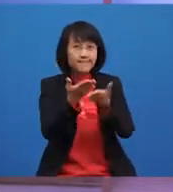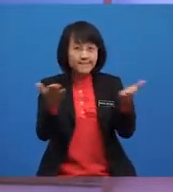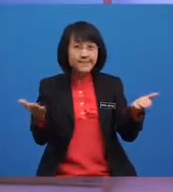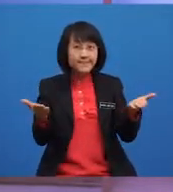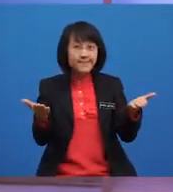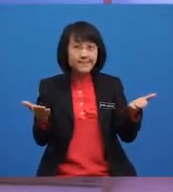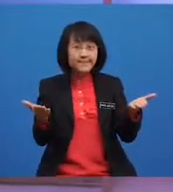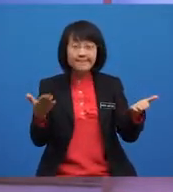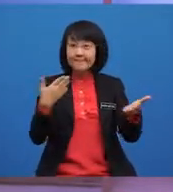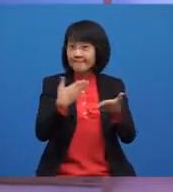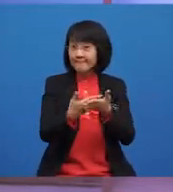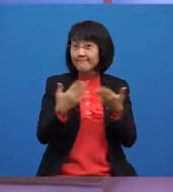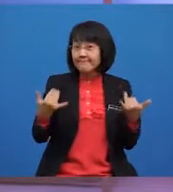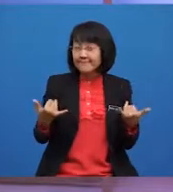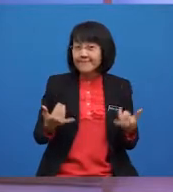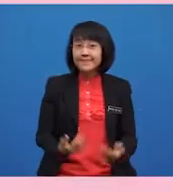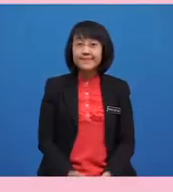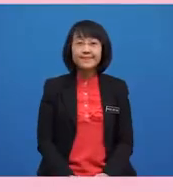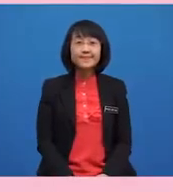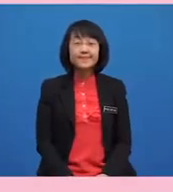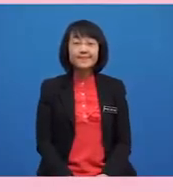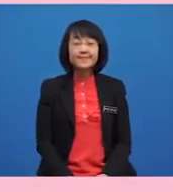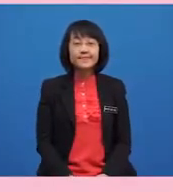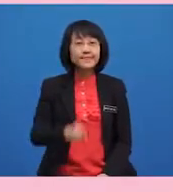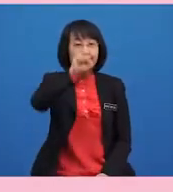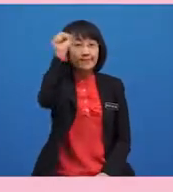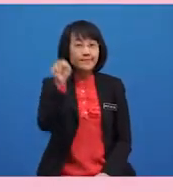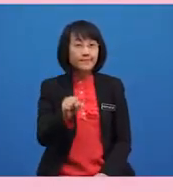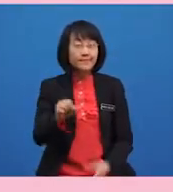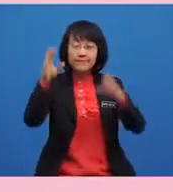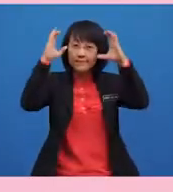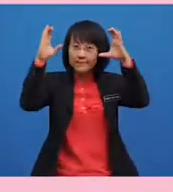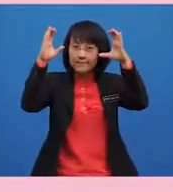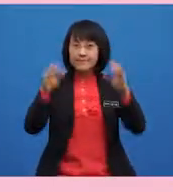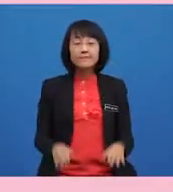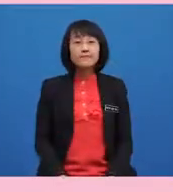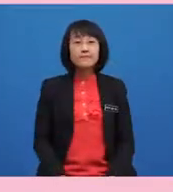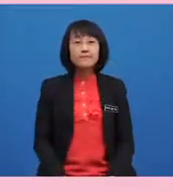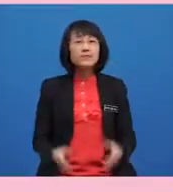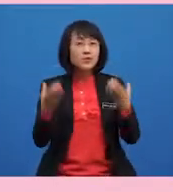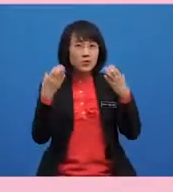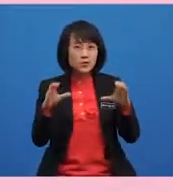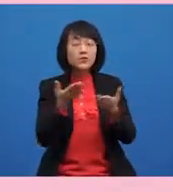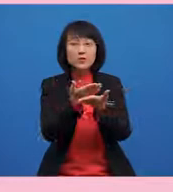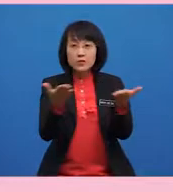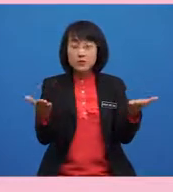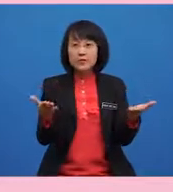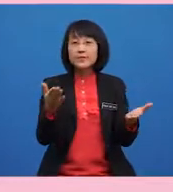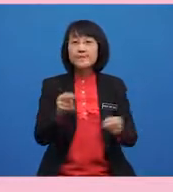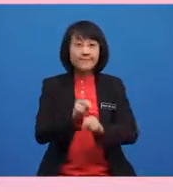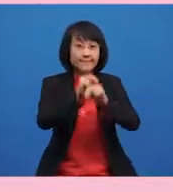kamu sehingga setakat ini? Soalan cikgu, cuba